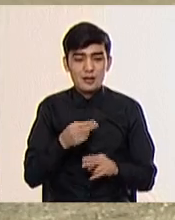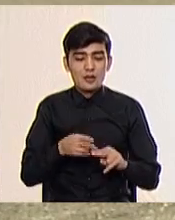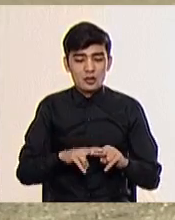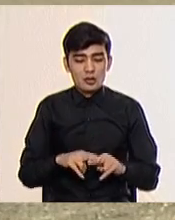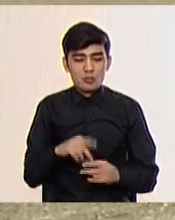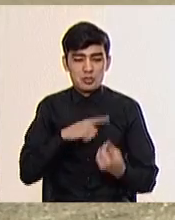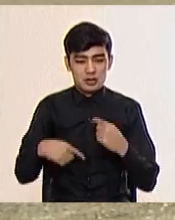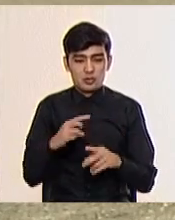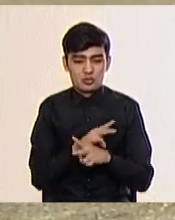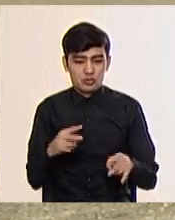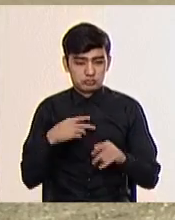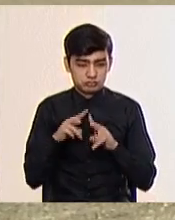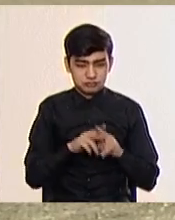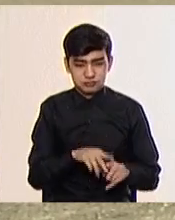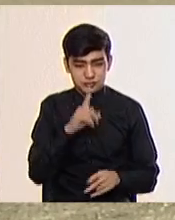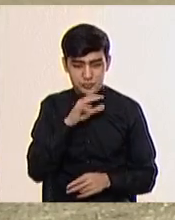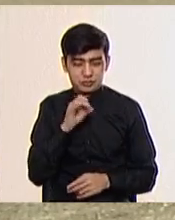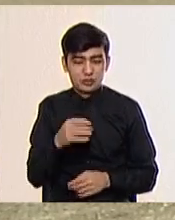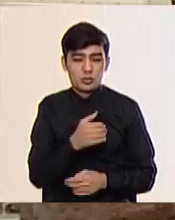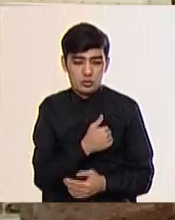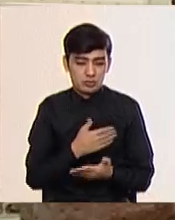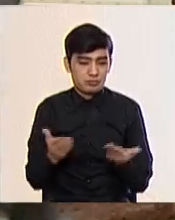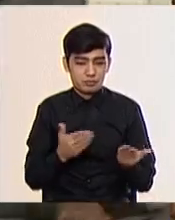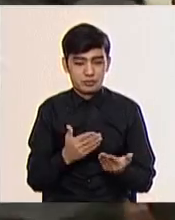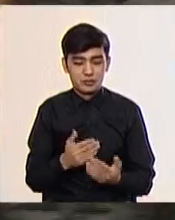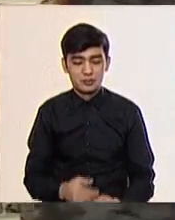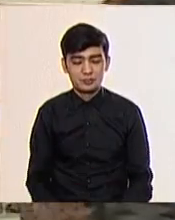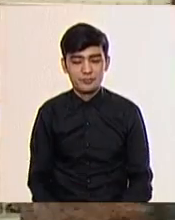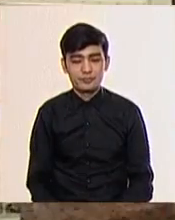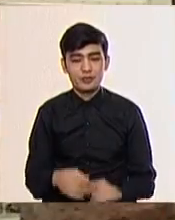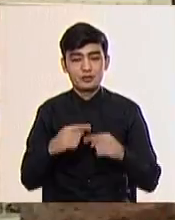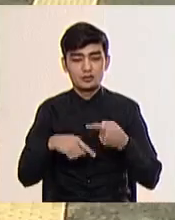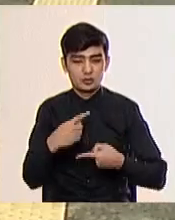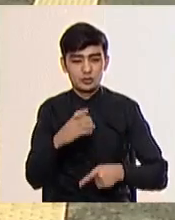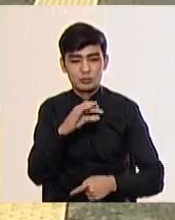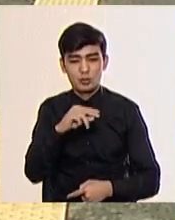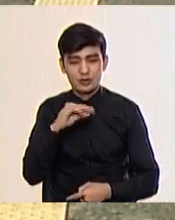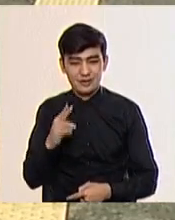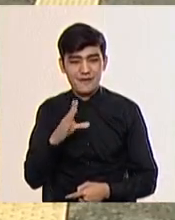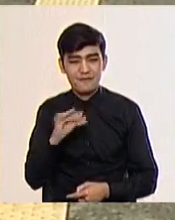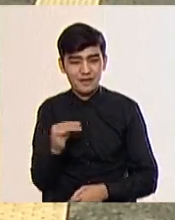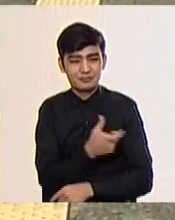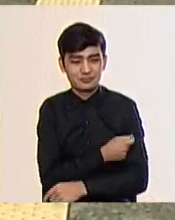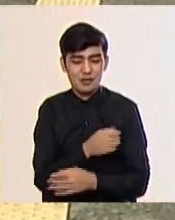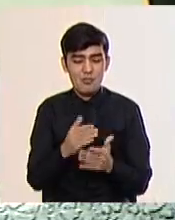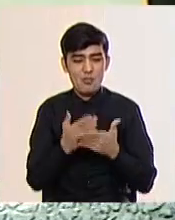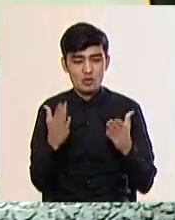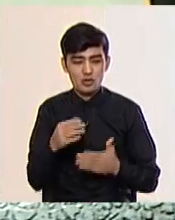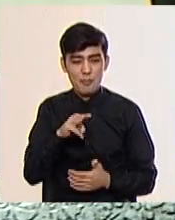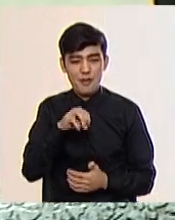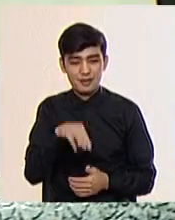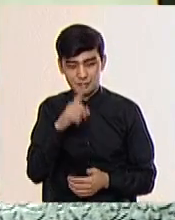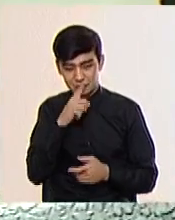мы никого не заставляем, это добровольная вакцинация. Следующую партию «Спутник Ви» в большем объеме привезут в марте. Тогда